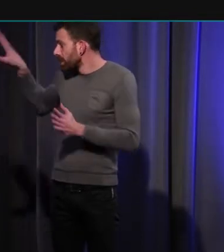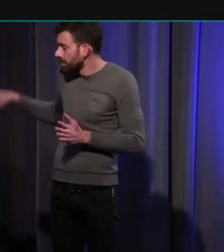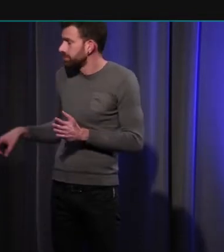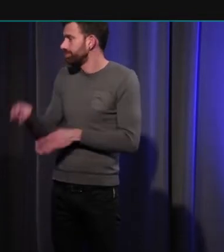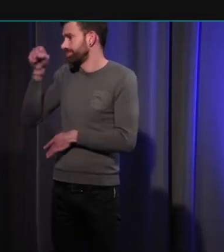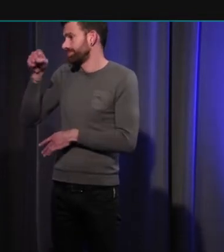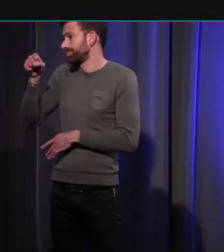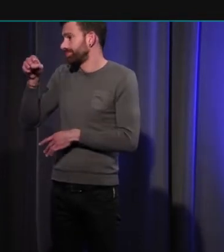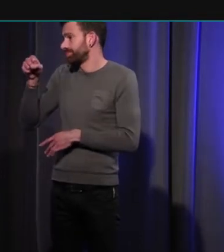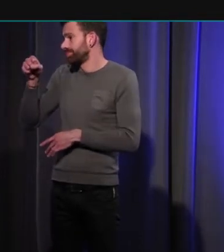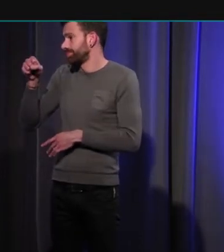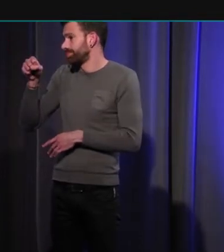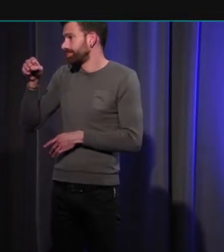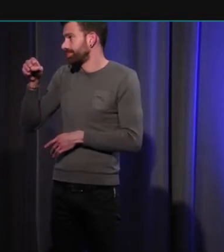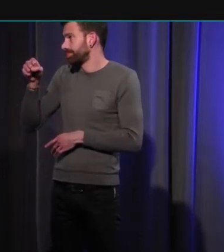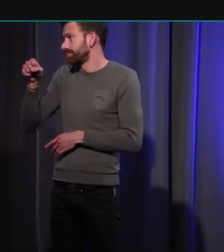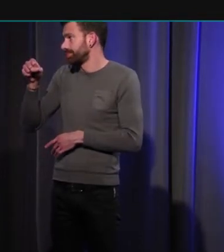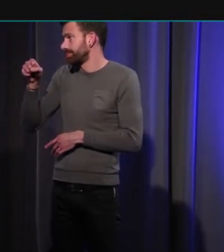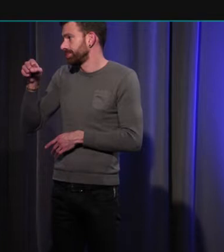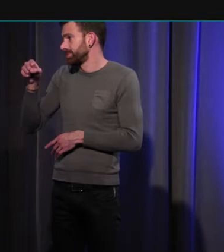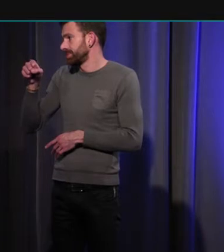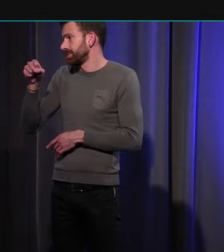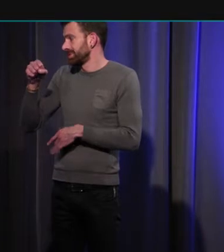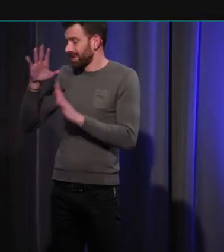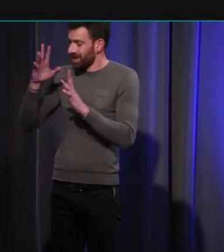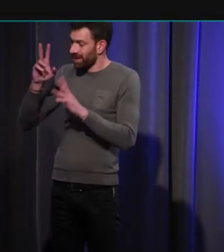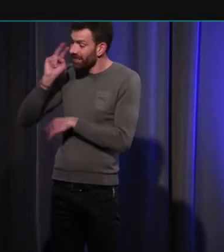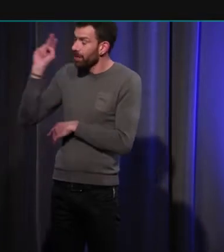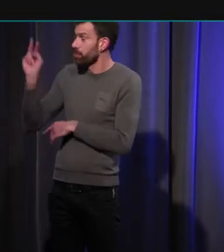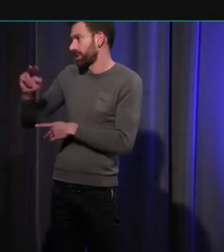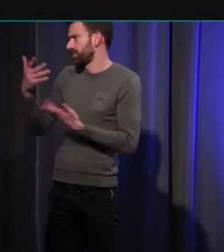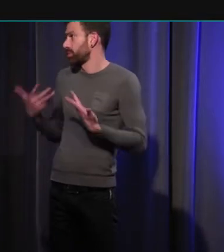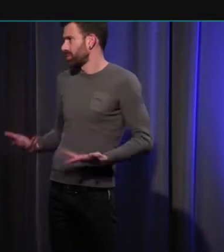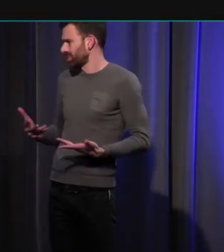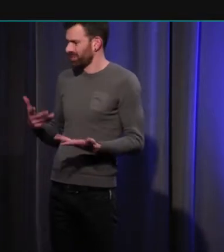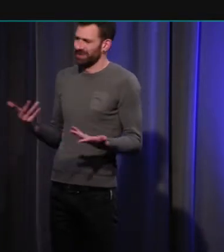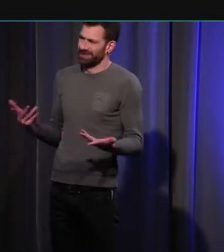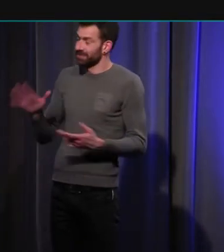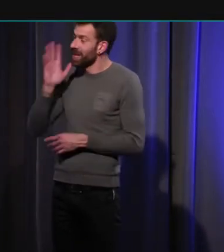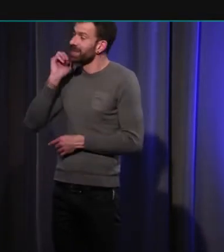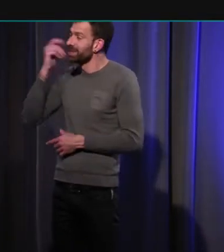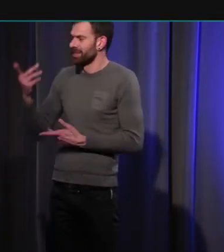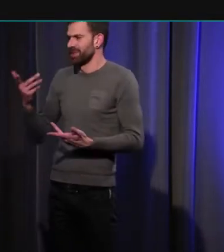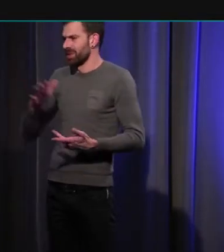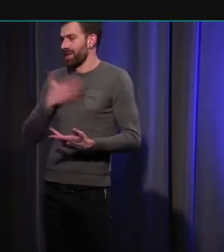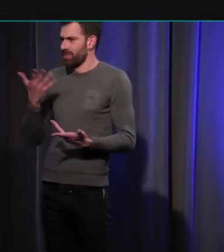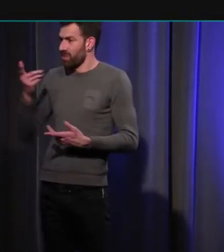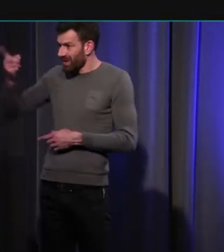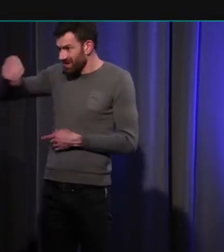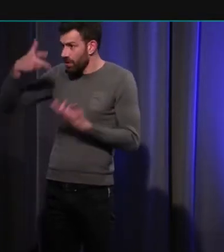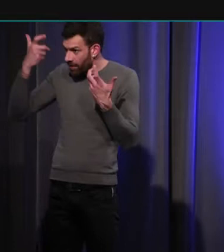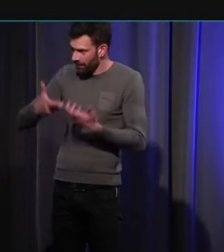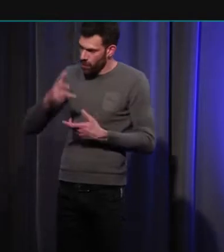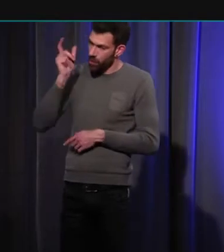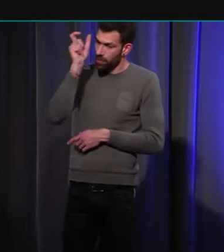grille de d'analystes qui est très contemporaine c'est pourquoi j'ai bien aimé que vous essayez de vous mettre dans la tête de l'homme médiéval c'est